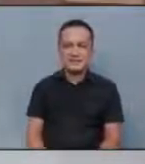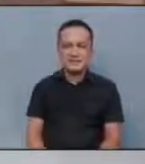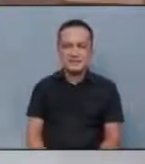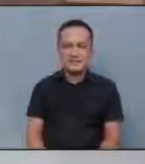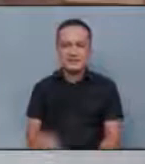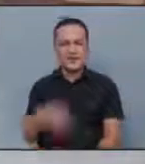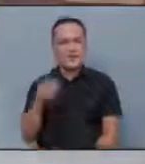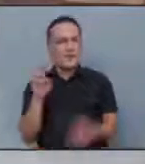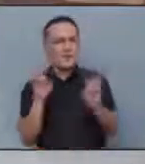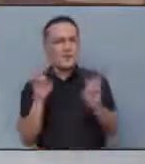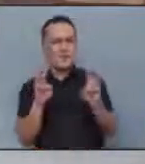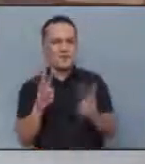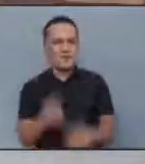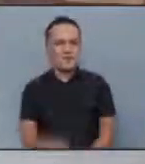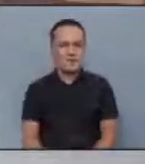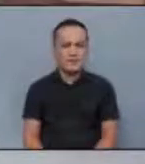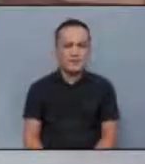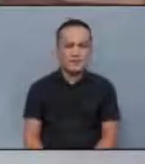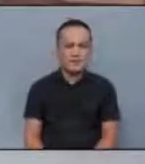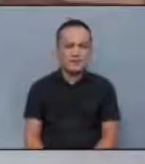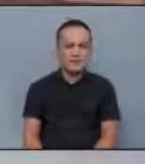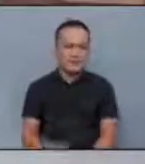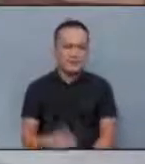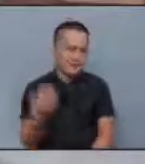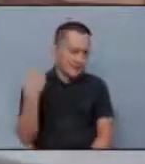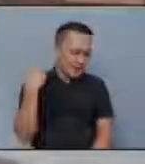Grabe. Stretch your back.